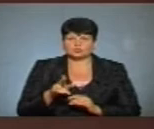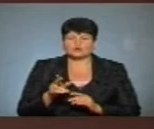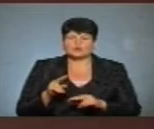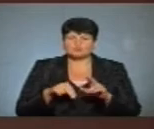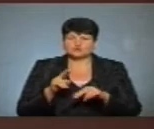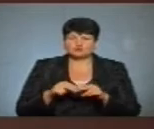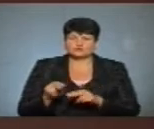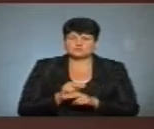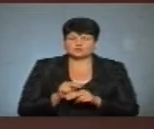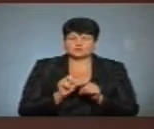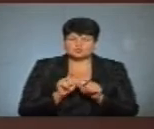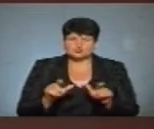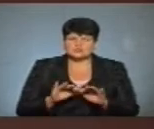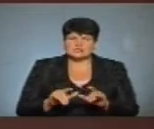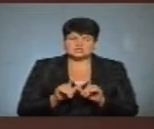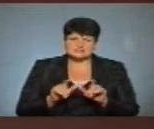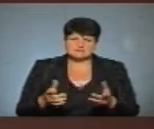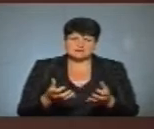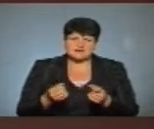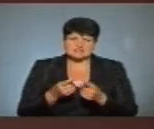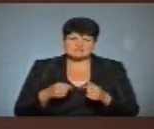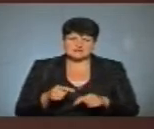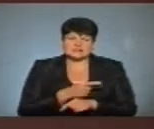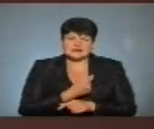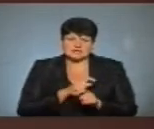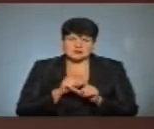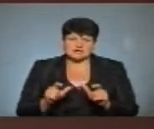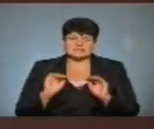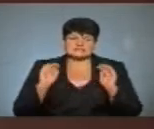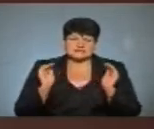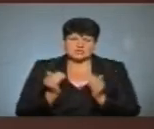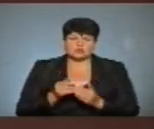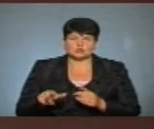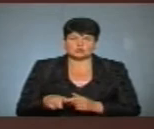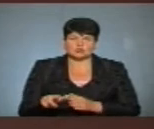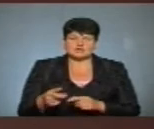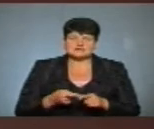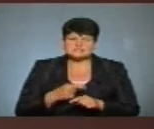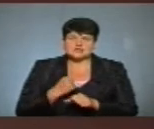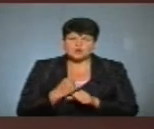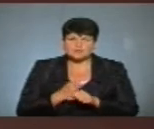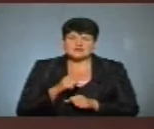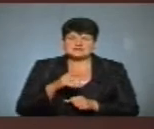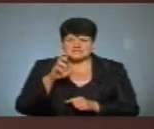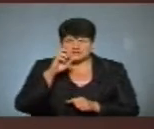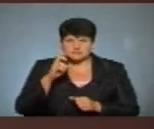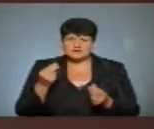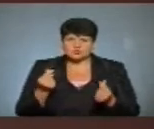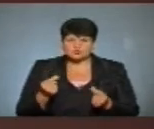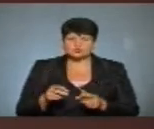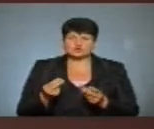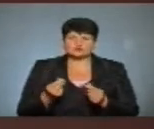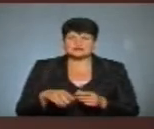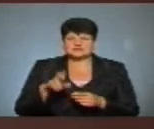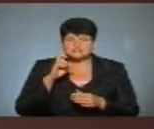ремонтують школи, дитячі садки, приймальні відділення лікарень, стадіони та дороги. Це роблять за державні кошти, кошти Державного